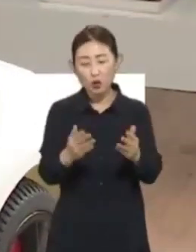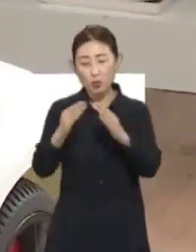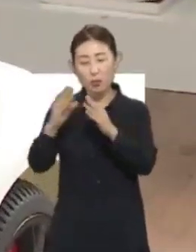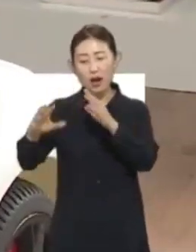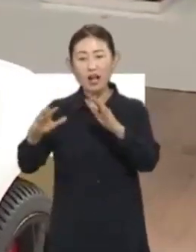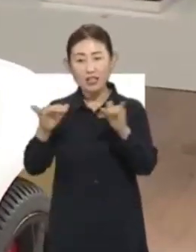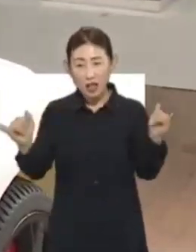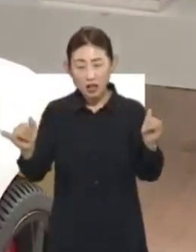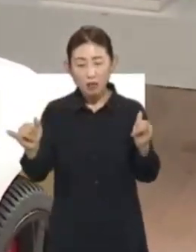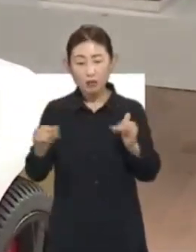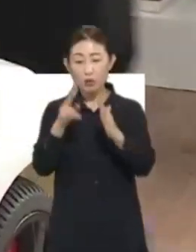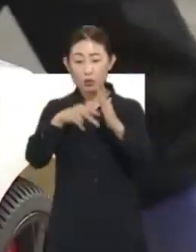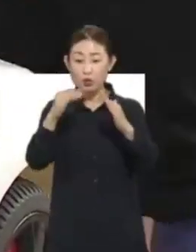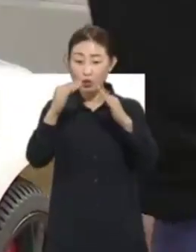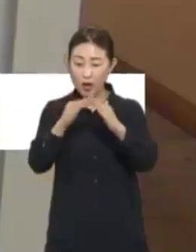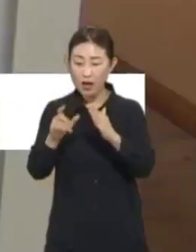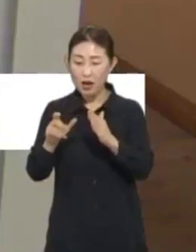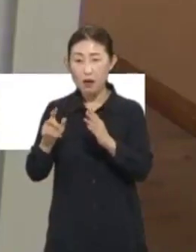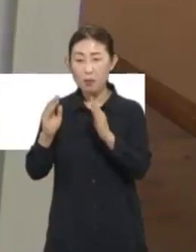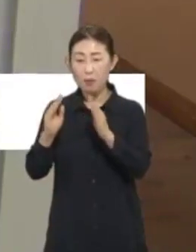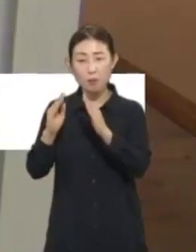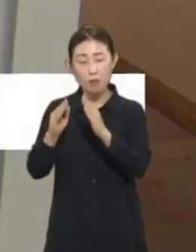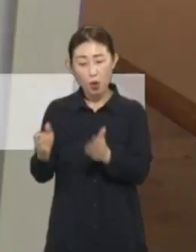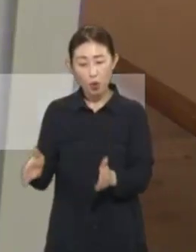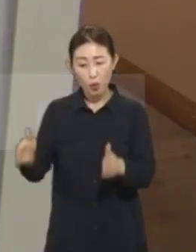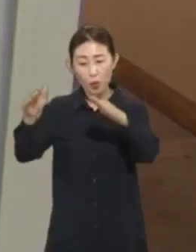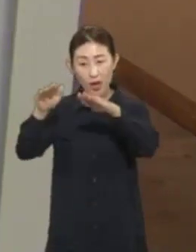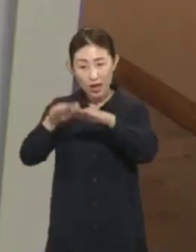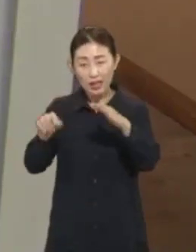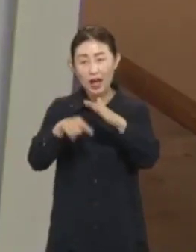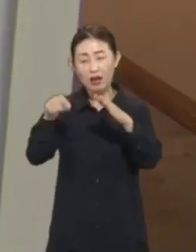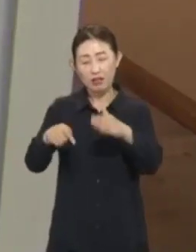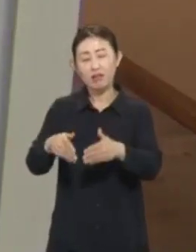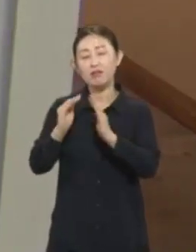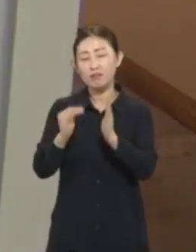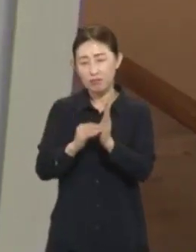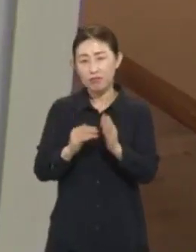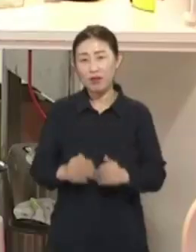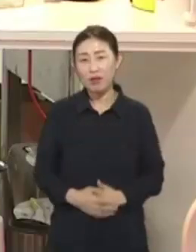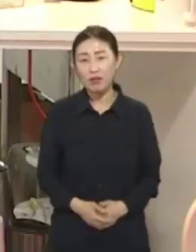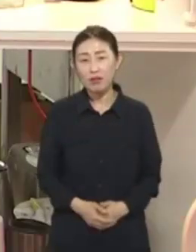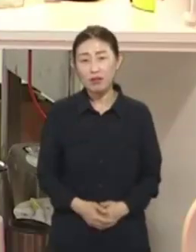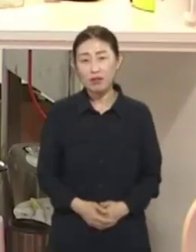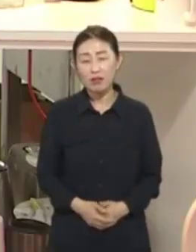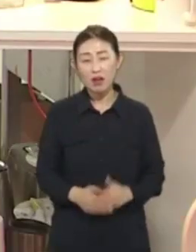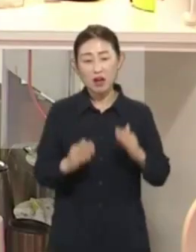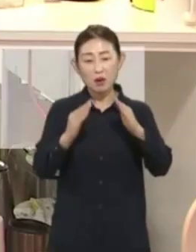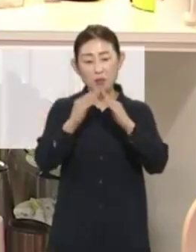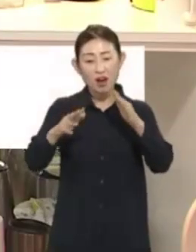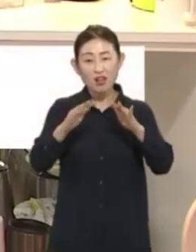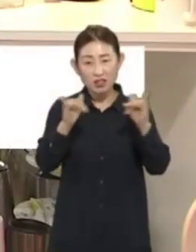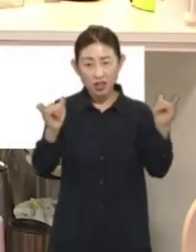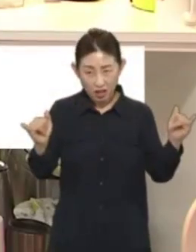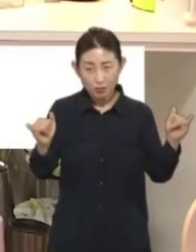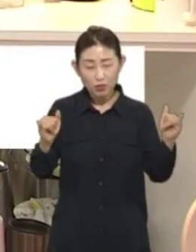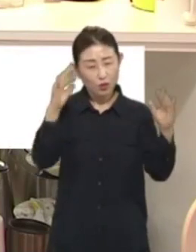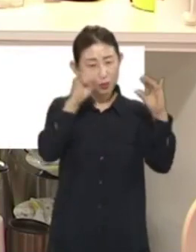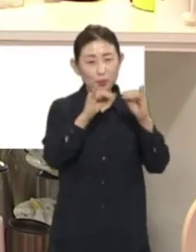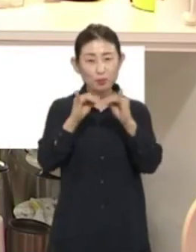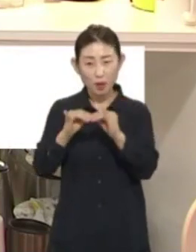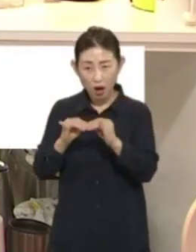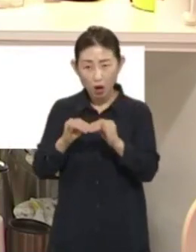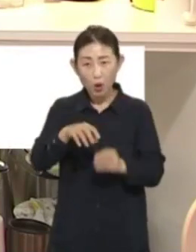주민들이 도서관이나 마을회관 등에 자발적으로 구성한 돌봄 공동체입니다. 마을 주민들이 모여서 거점 온돌방인